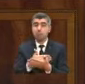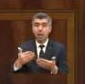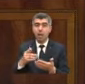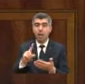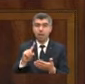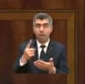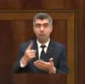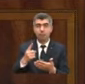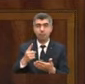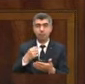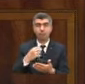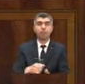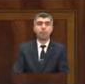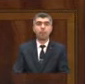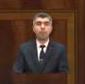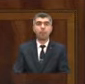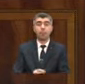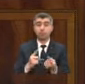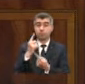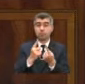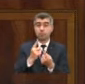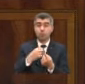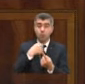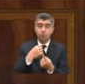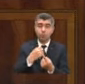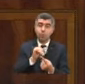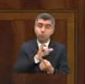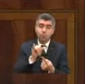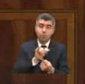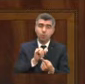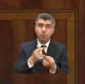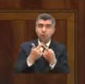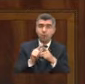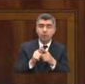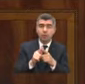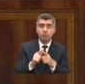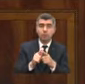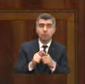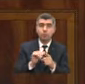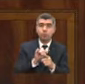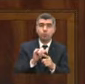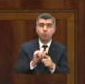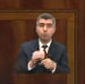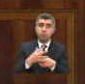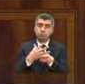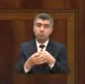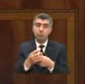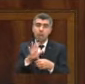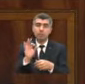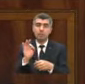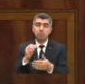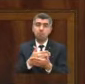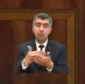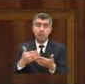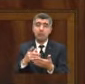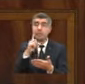الأولى دون دراسات أكتوارية ودون يعني دراسات الجدوى المالية، ما عرفناش من جابت هذا الرقم، ولكن